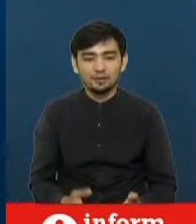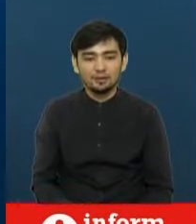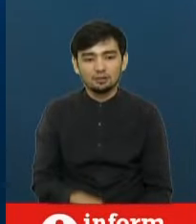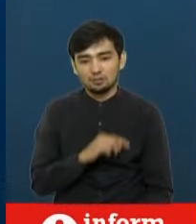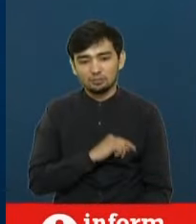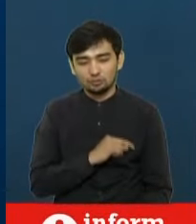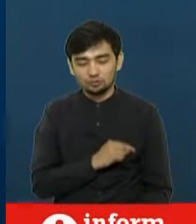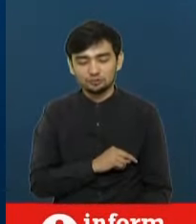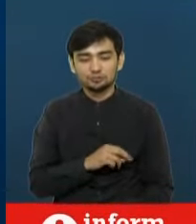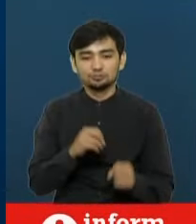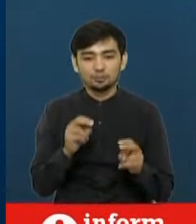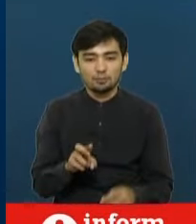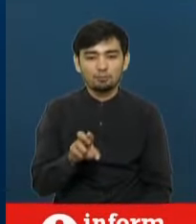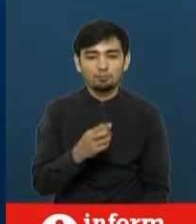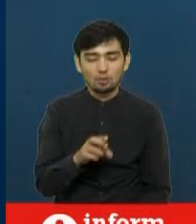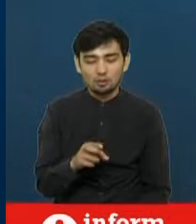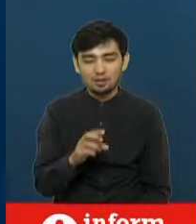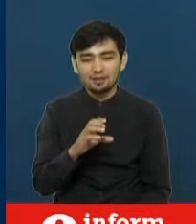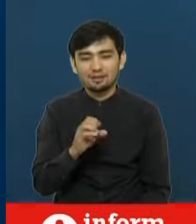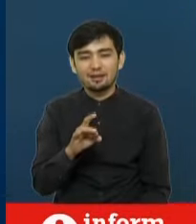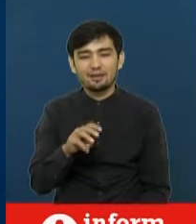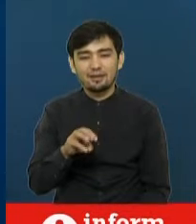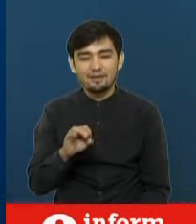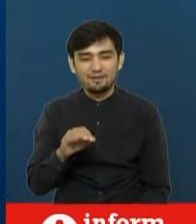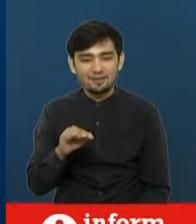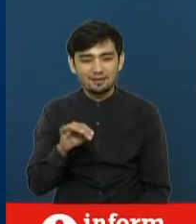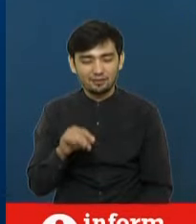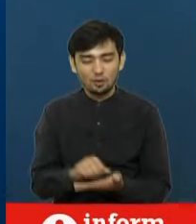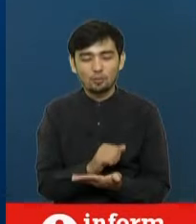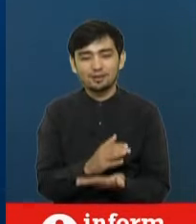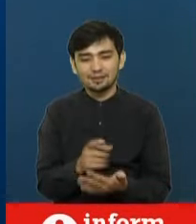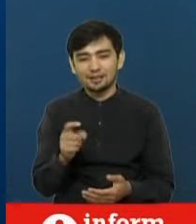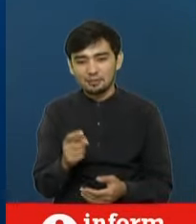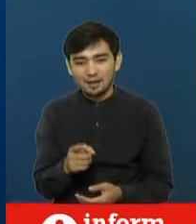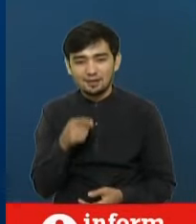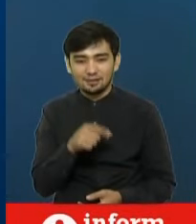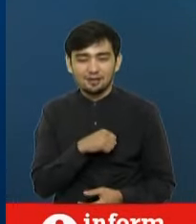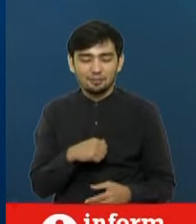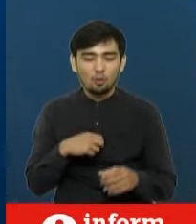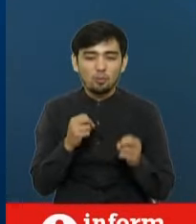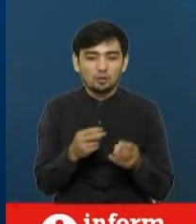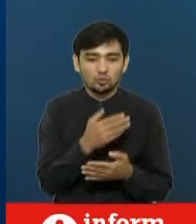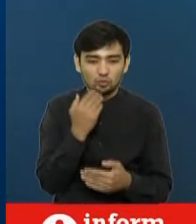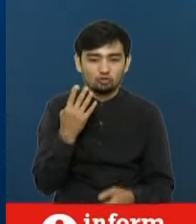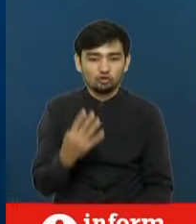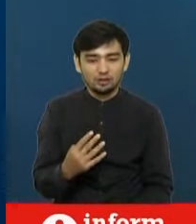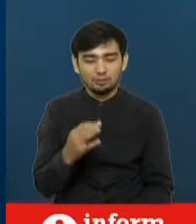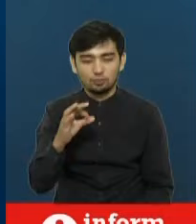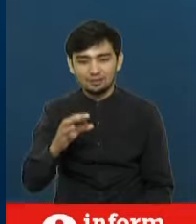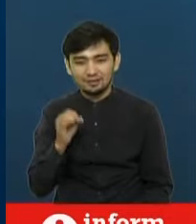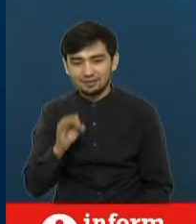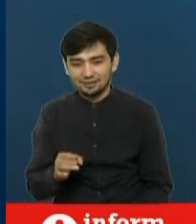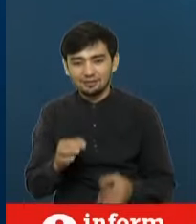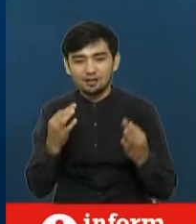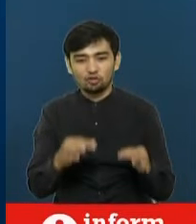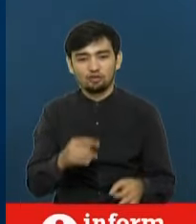используются сертифицированные биологические и в некоторых случаях химические препараты низкого класса опасности П4, разрешенных к применению на